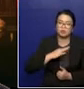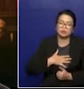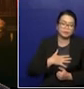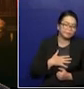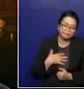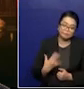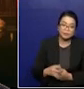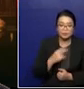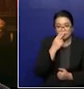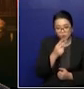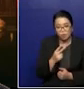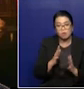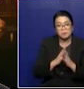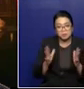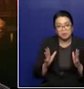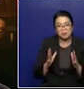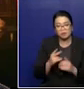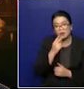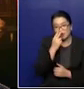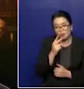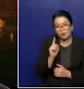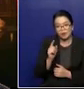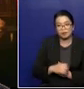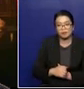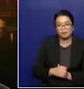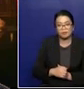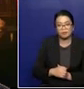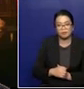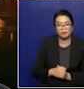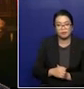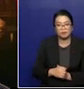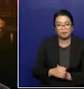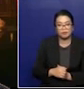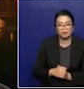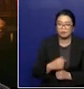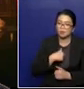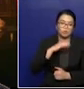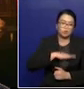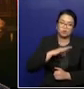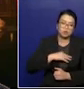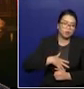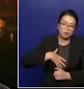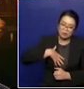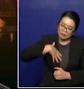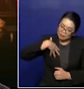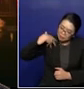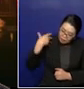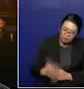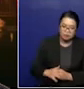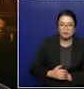ว่าเยอะนะฮะผมขออนุญาตใช้คำพื้นนะโคตรผิดหวังเลยฮะผิด